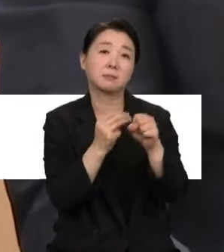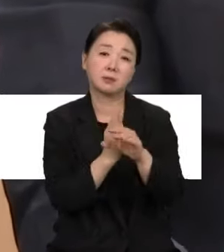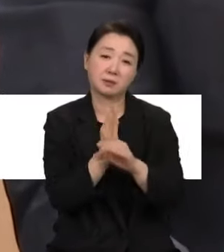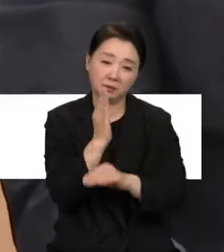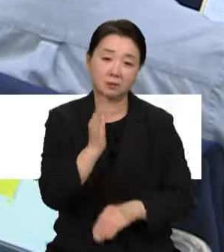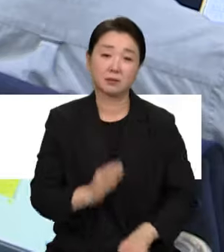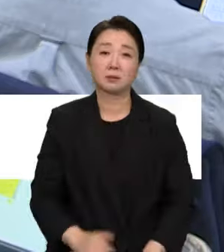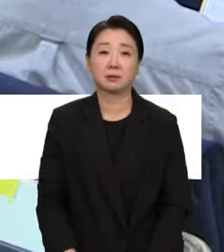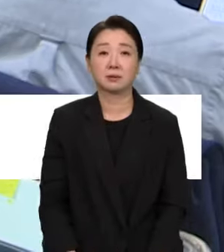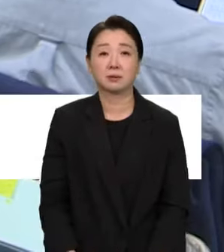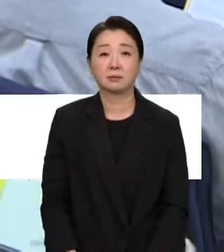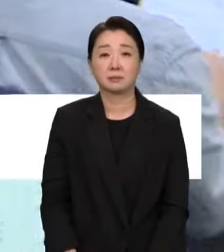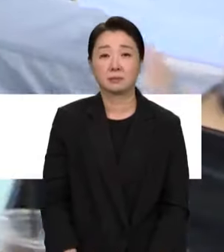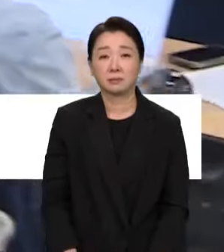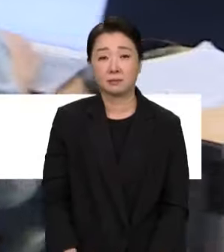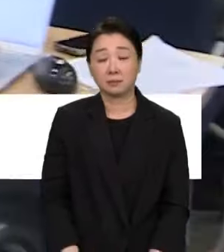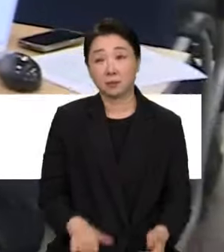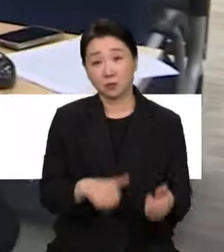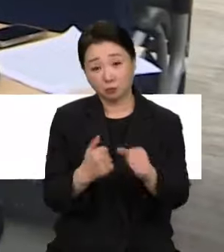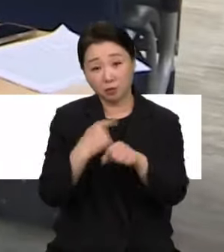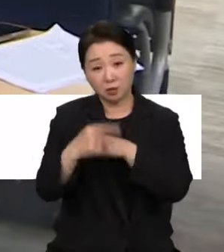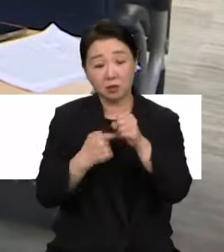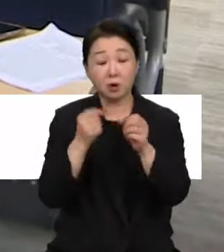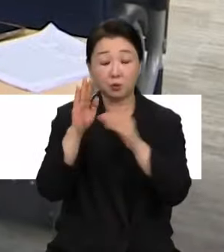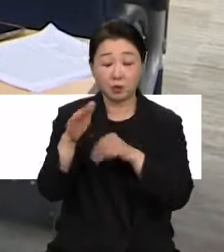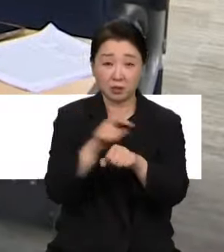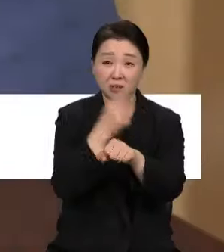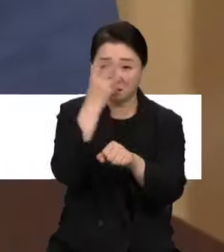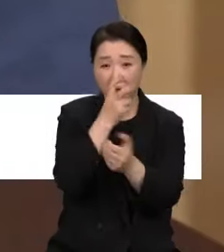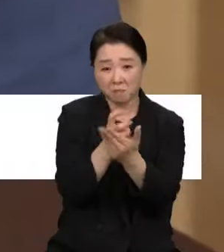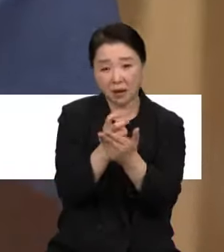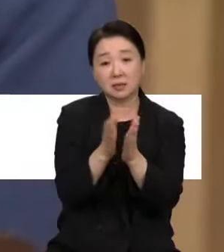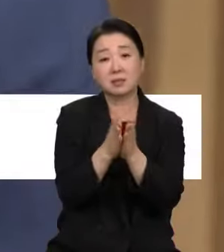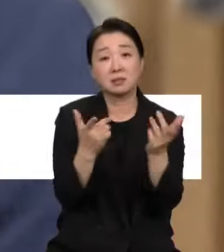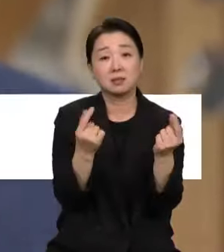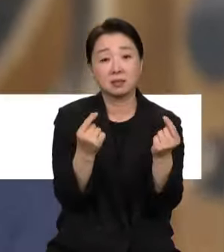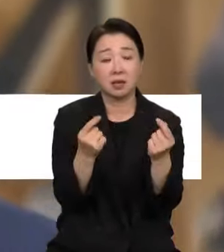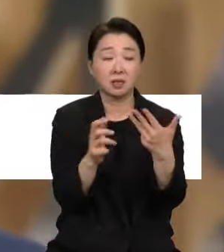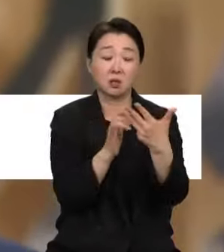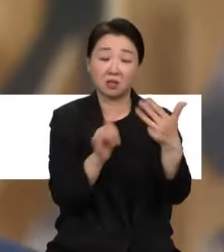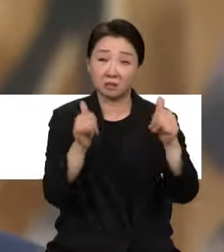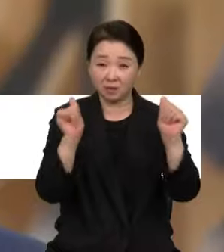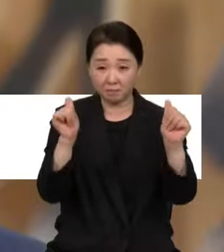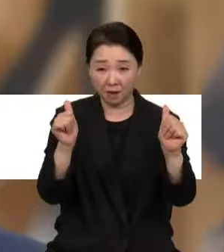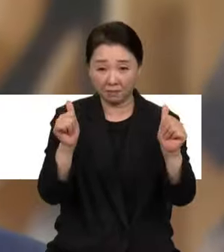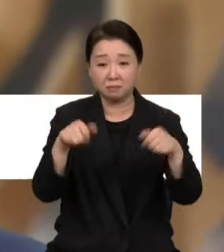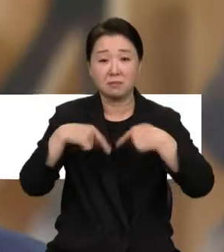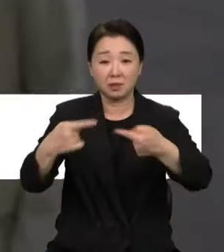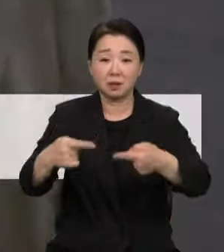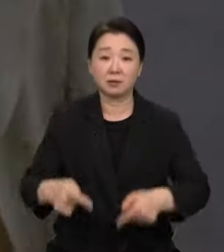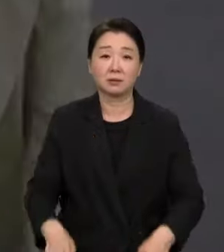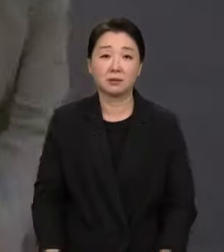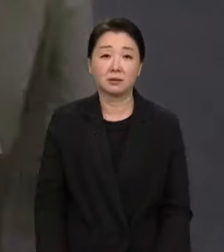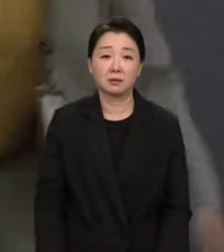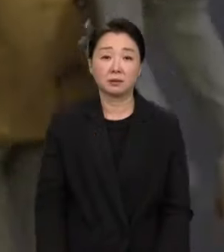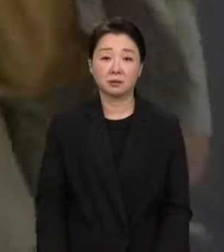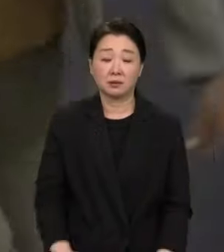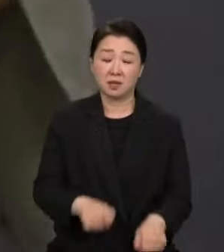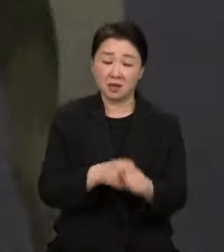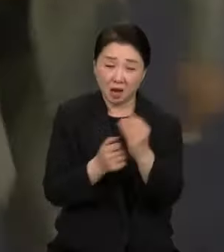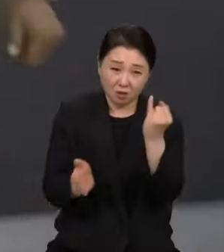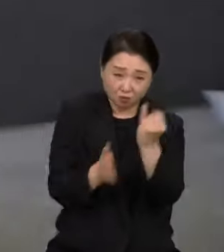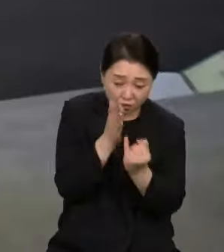넘었습니다. 사망 1년 뒤 특검이 출범했고 8명이 재판에 넘겨졌습니다.